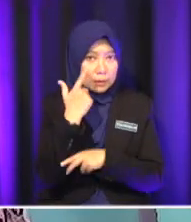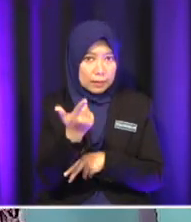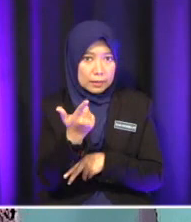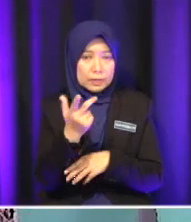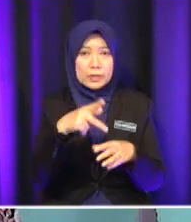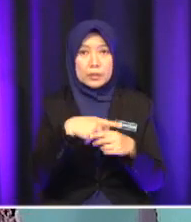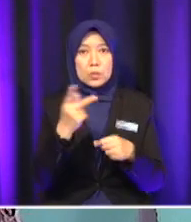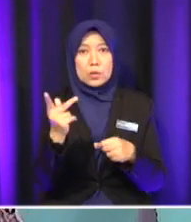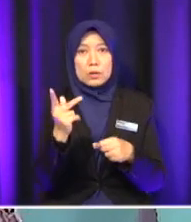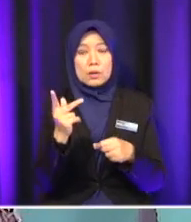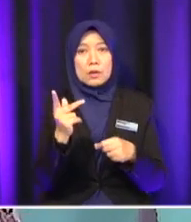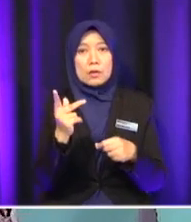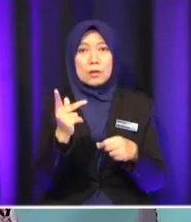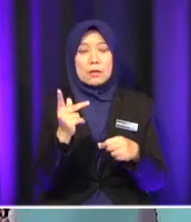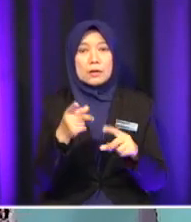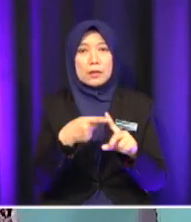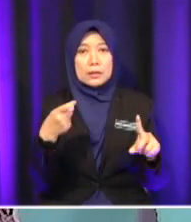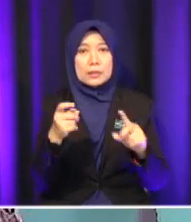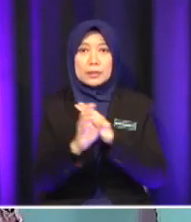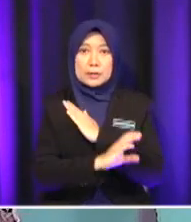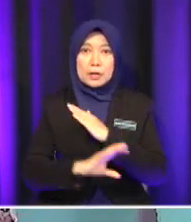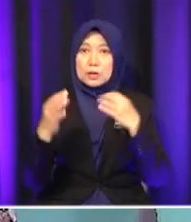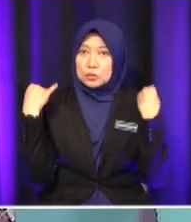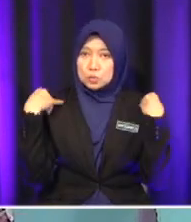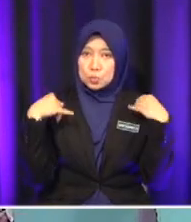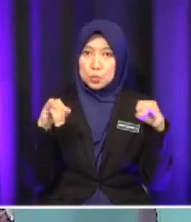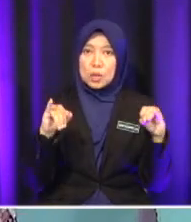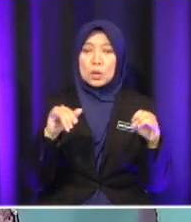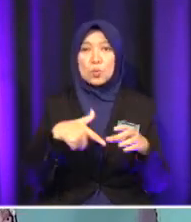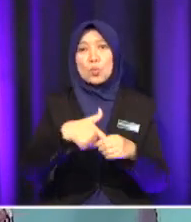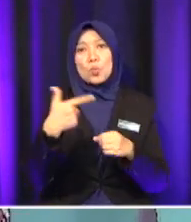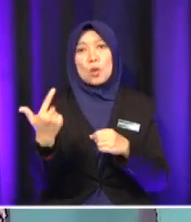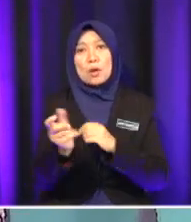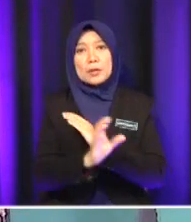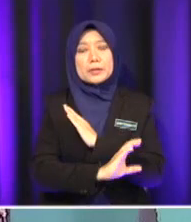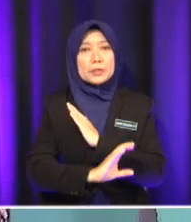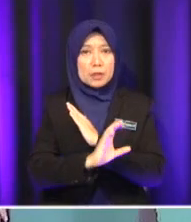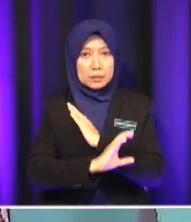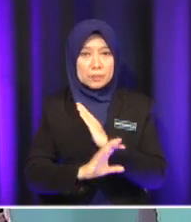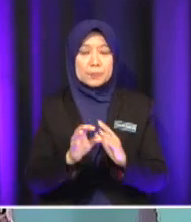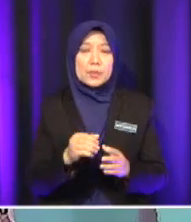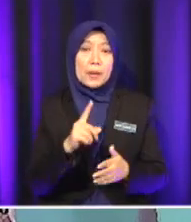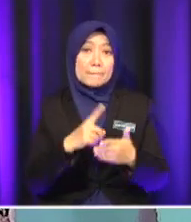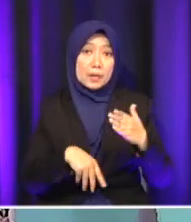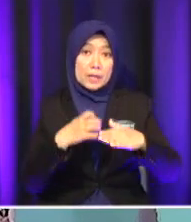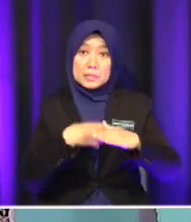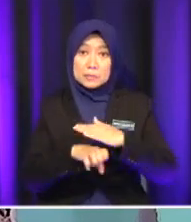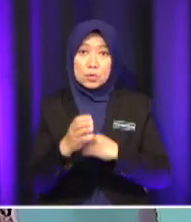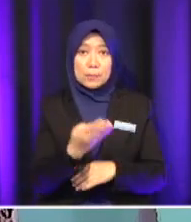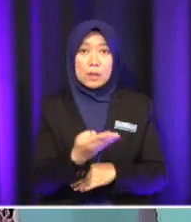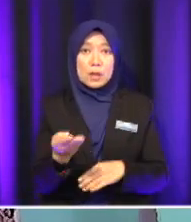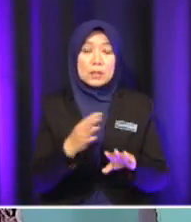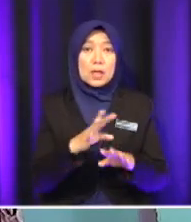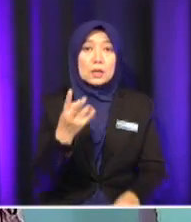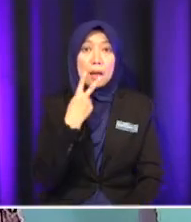di dalam negara dan dijual ke luar negara ekspor barang tak nampak pula ialah